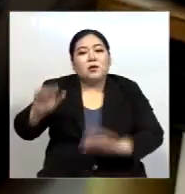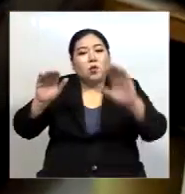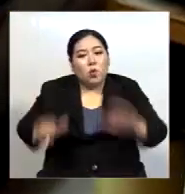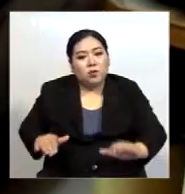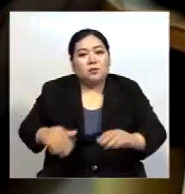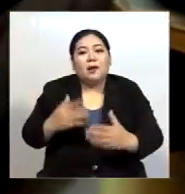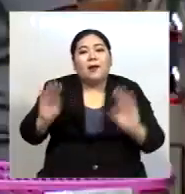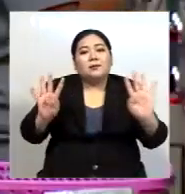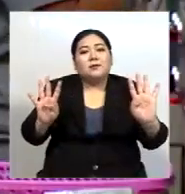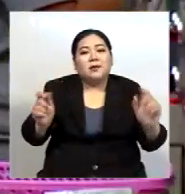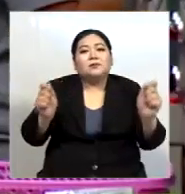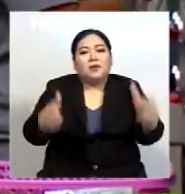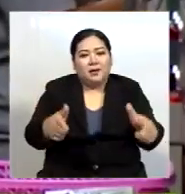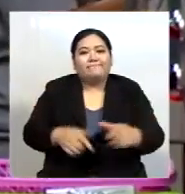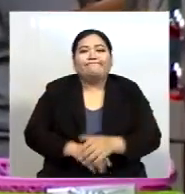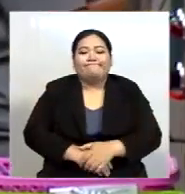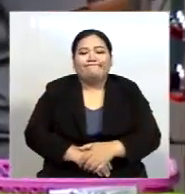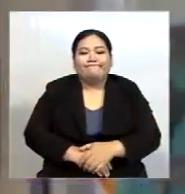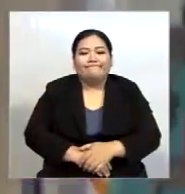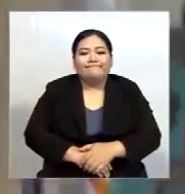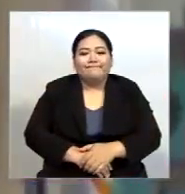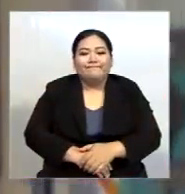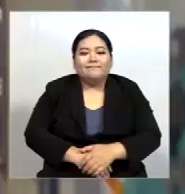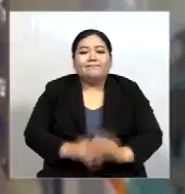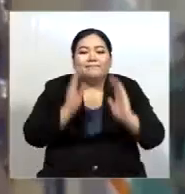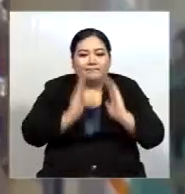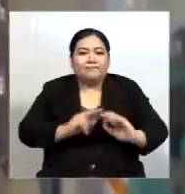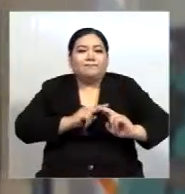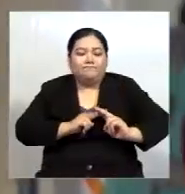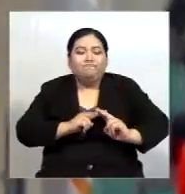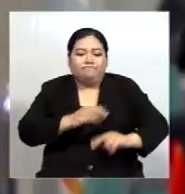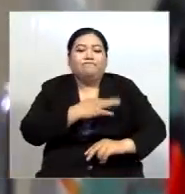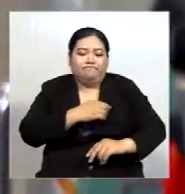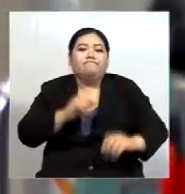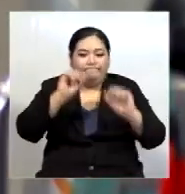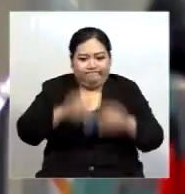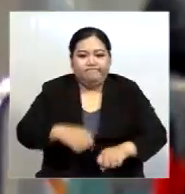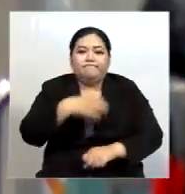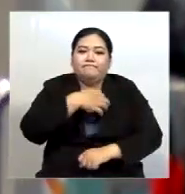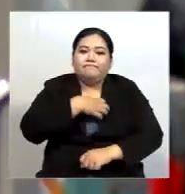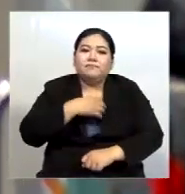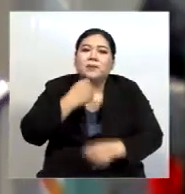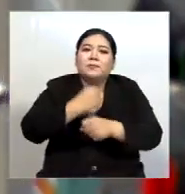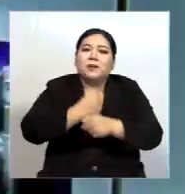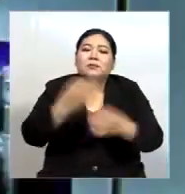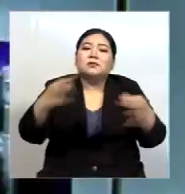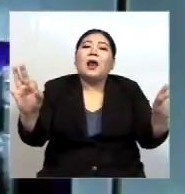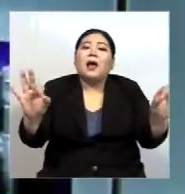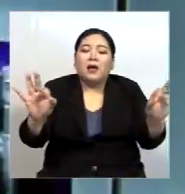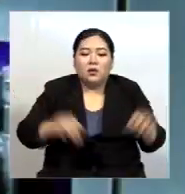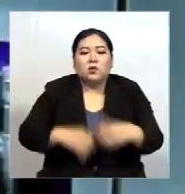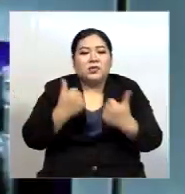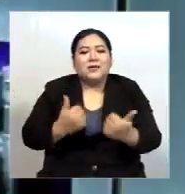ายละร้อยละ4ของค่าจ้างส่วนผู้ประกันตนโดยสมัครใจตามมาตรา39หรือว่าแรงงานอิสระนะคะ